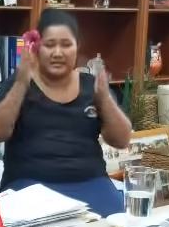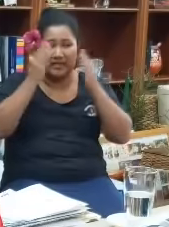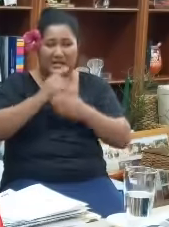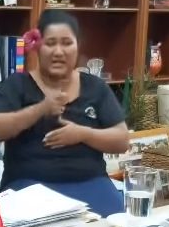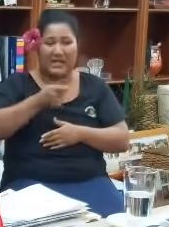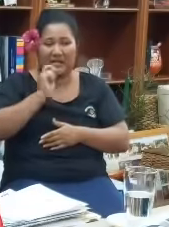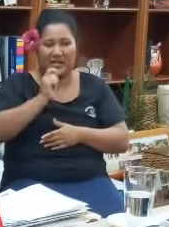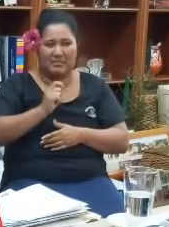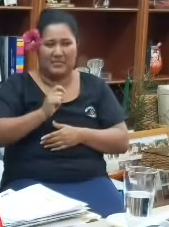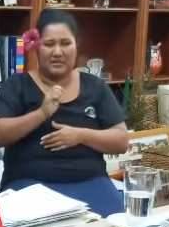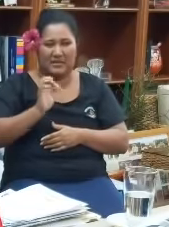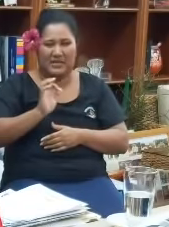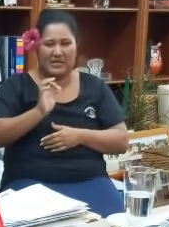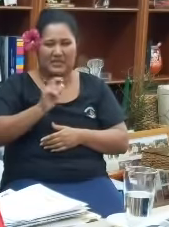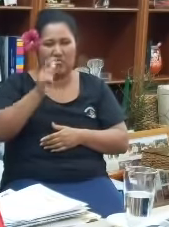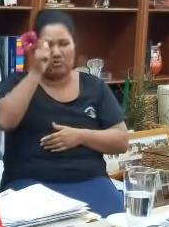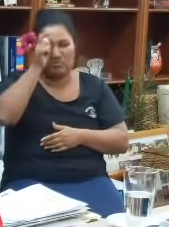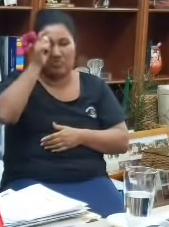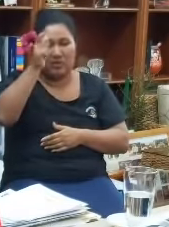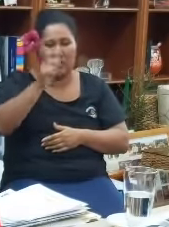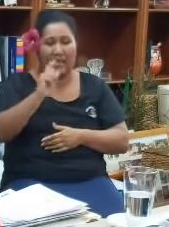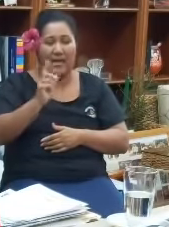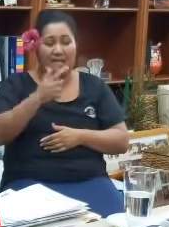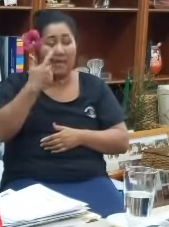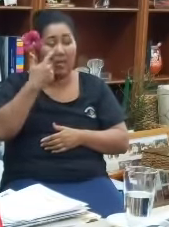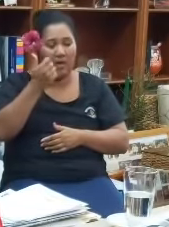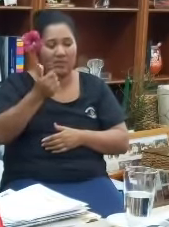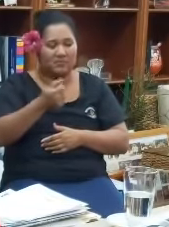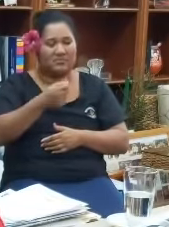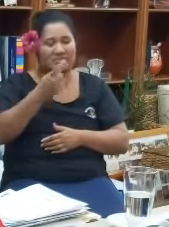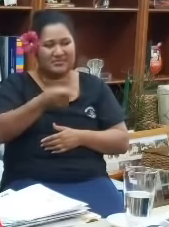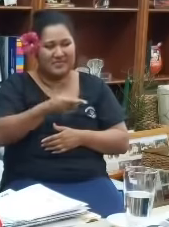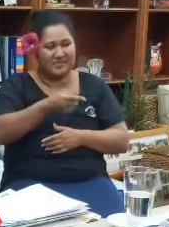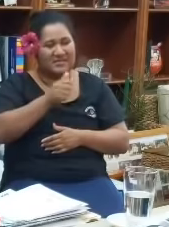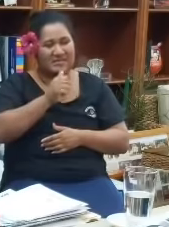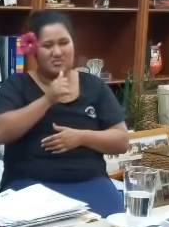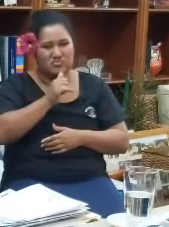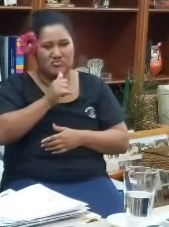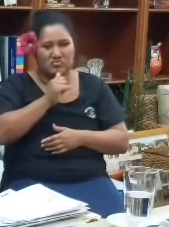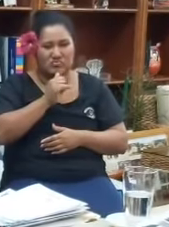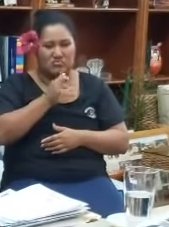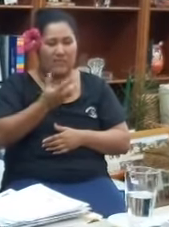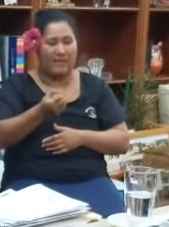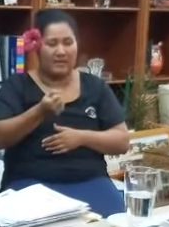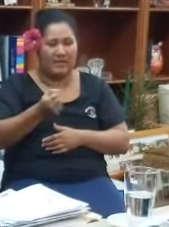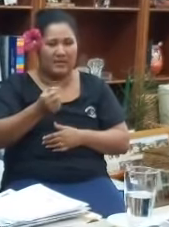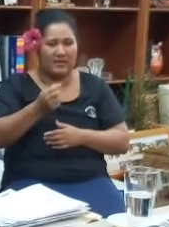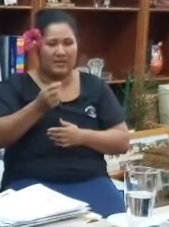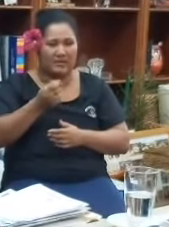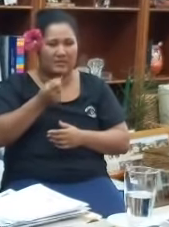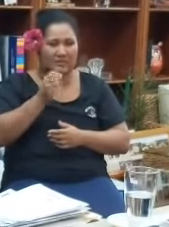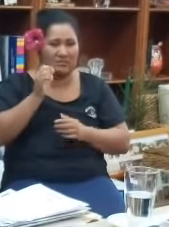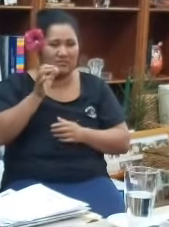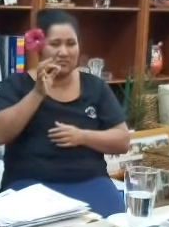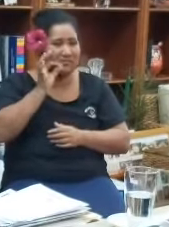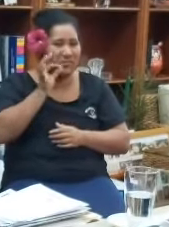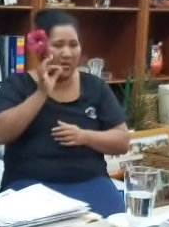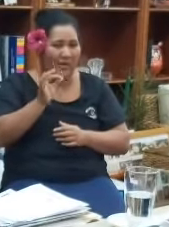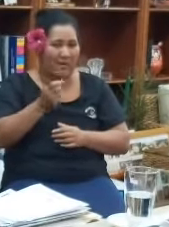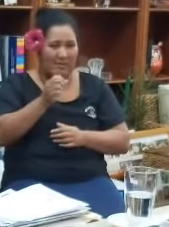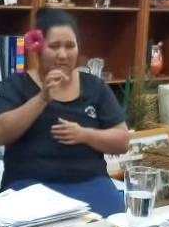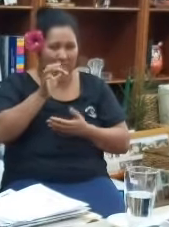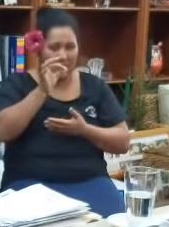lako, lako loko. E mo wanga fo le, e ingo e kongo fa ngamba. Mameo